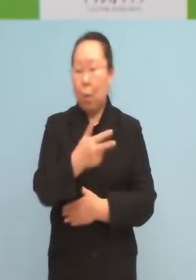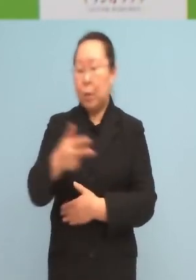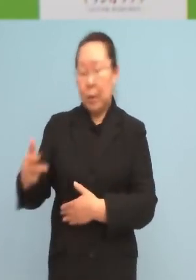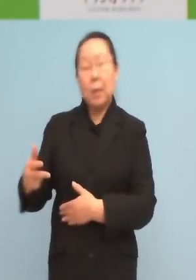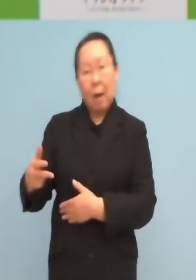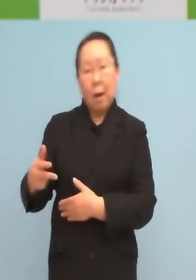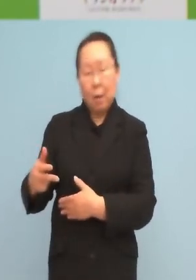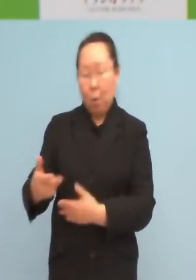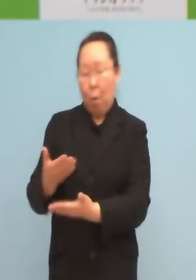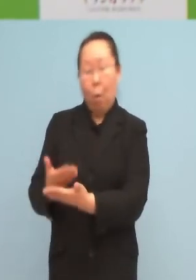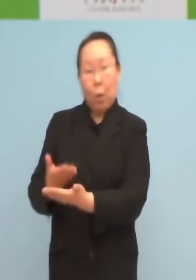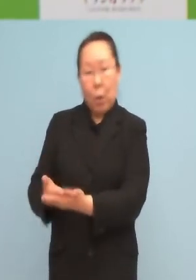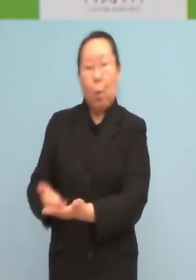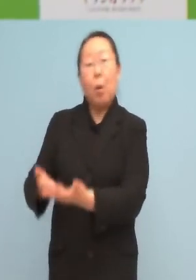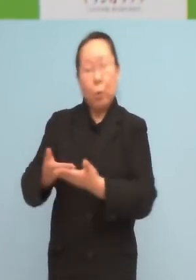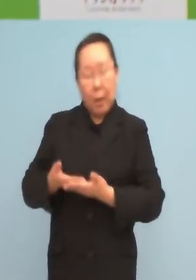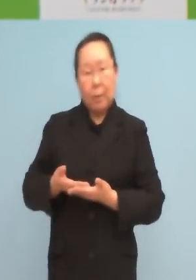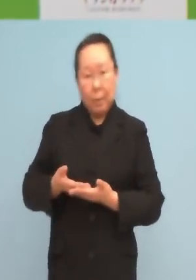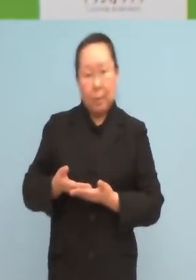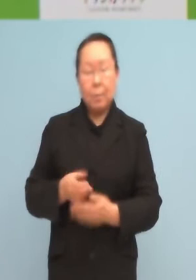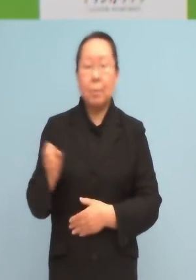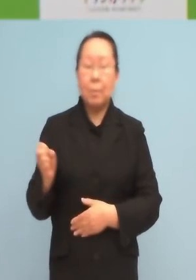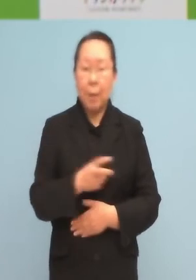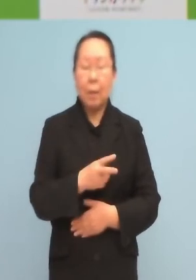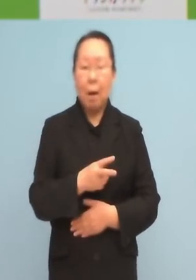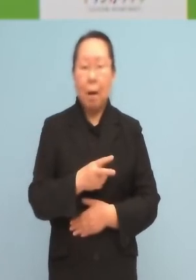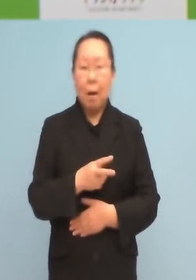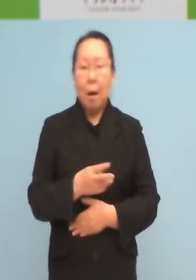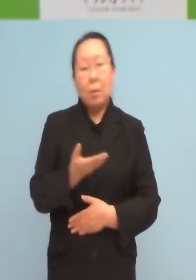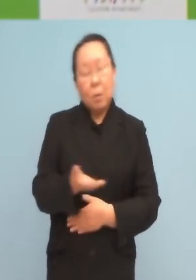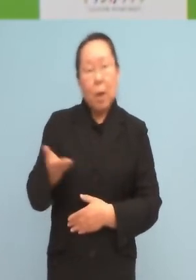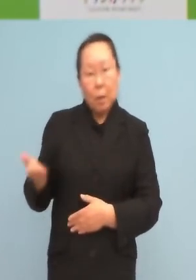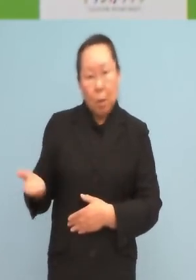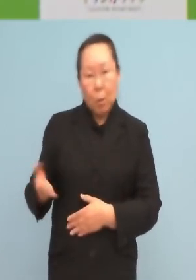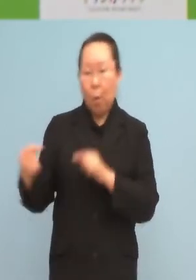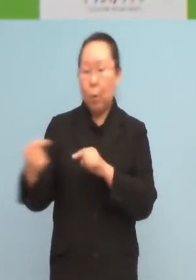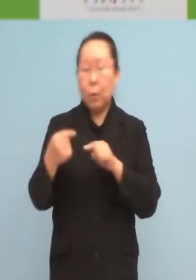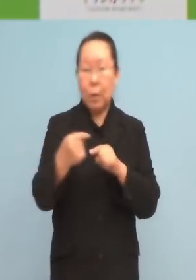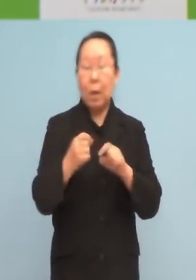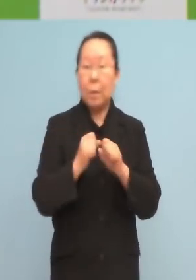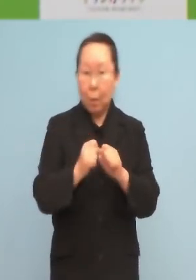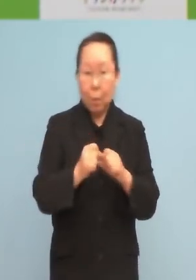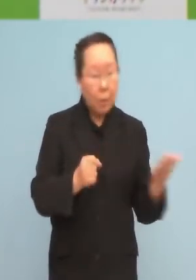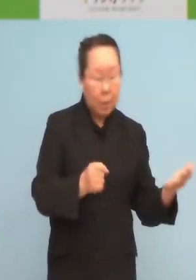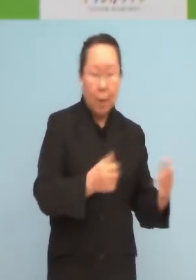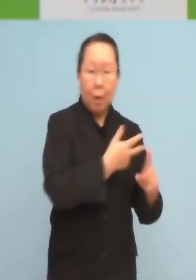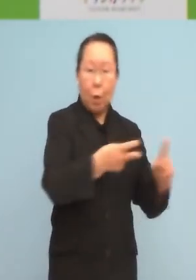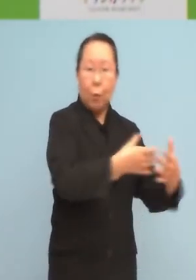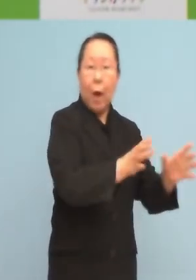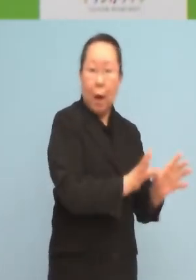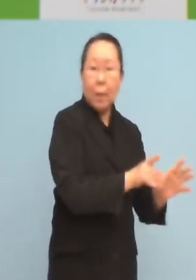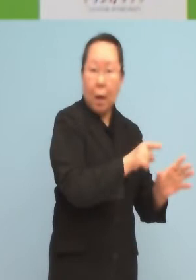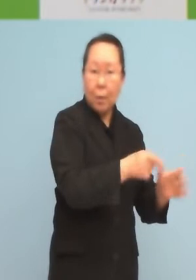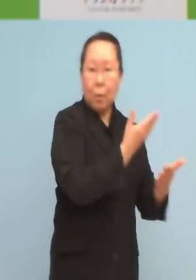げてほしいとか、 そうですそうですそうです。それと同時にその両市と打ち合わせをやっておられますファイターズさんの